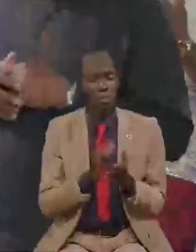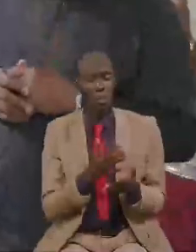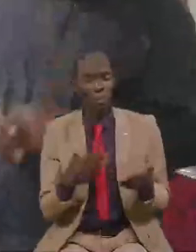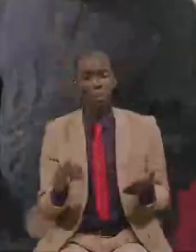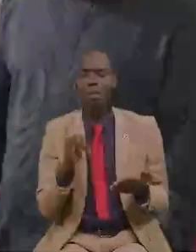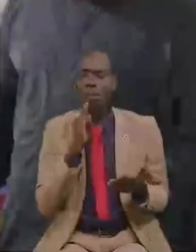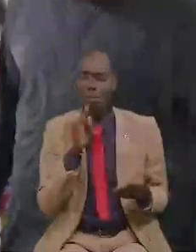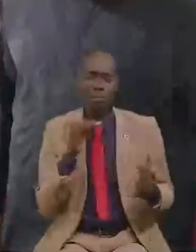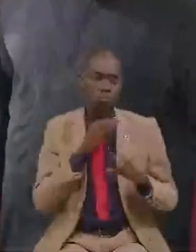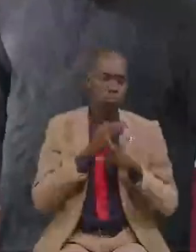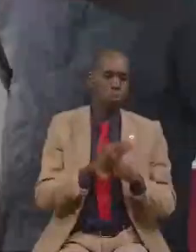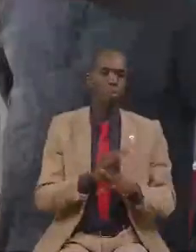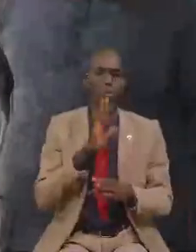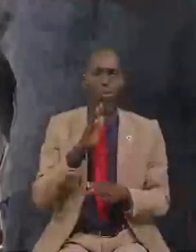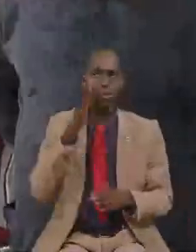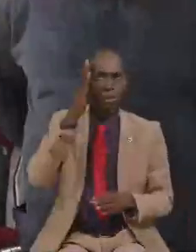destinée,